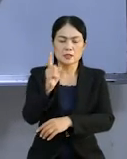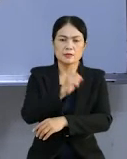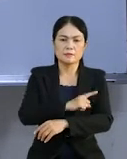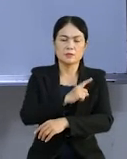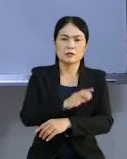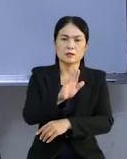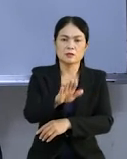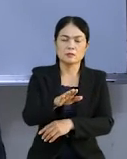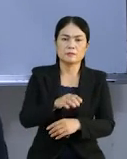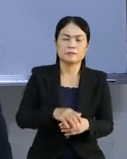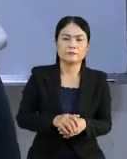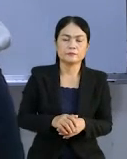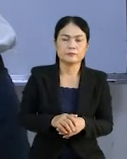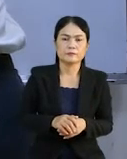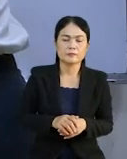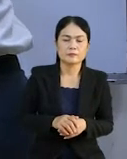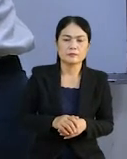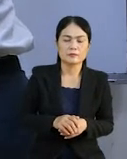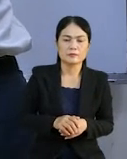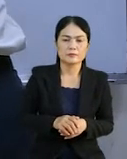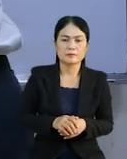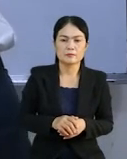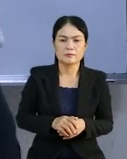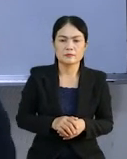chạm ngay rồi bỏ côn chà